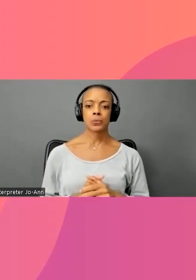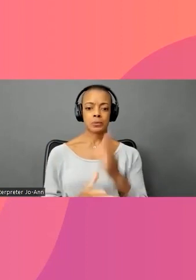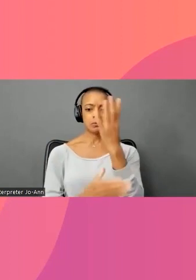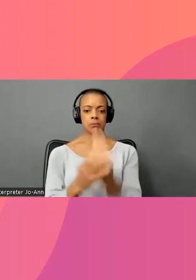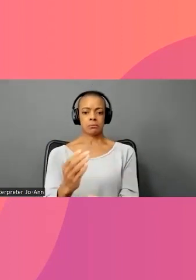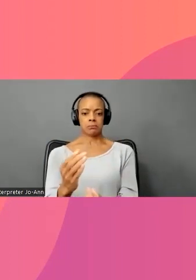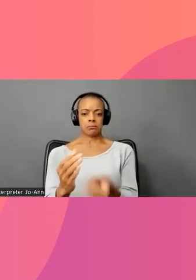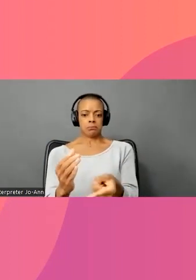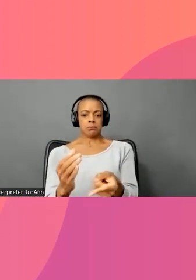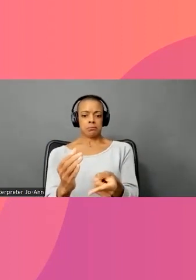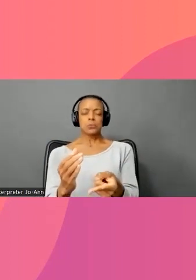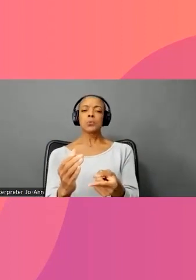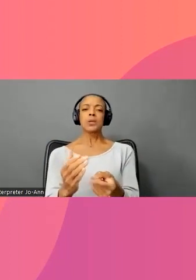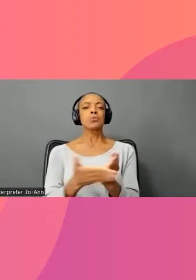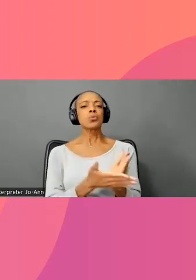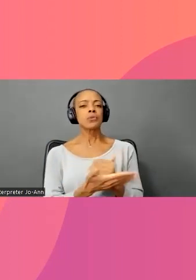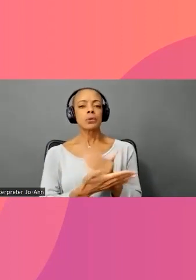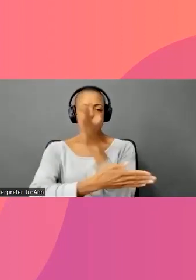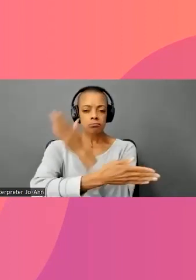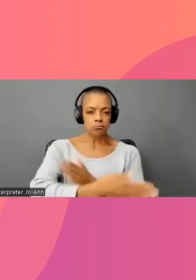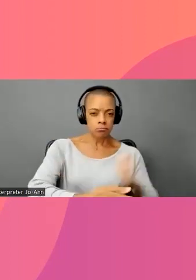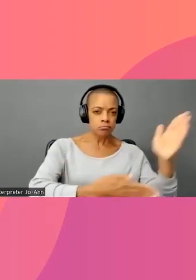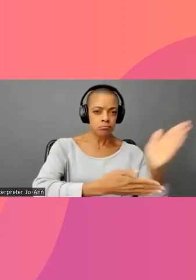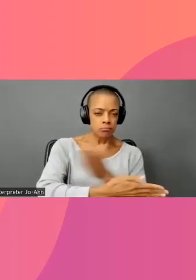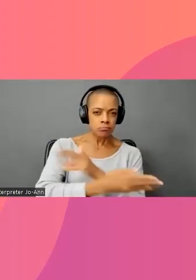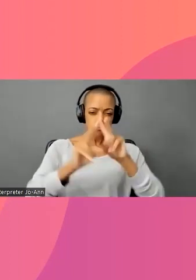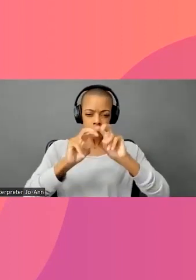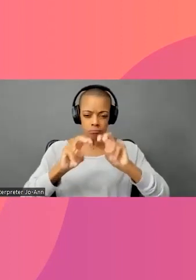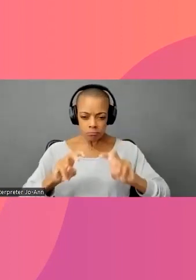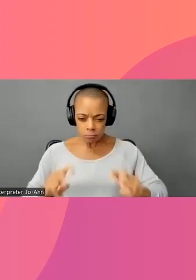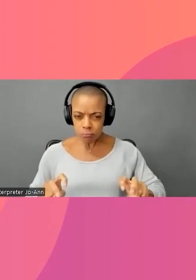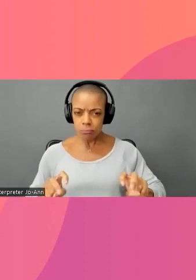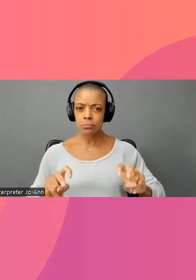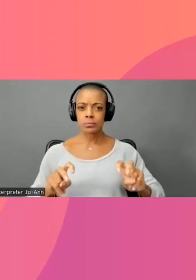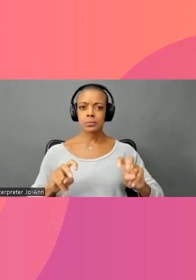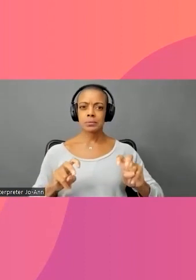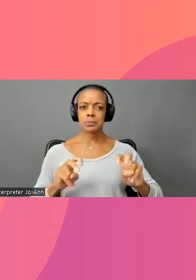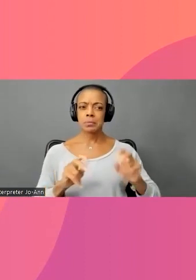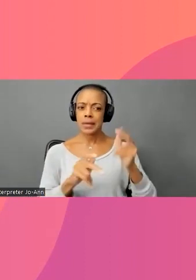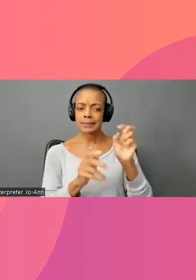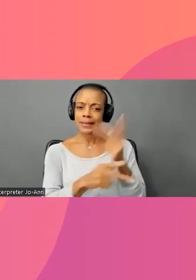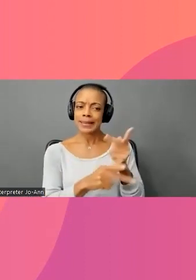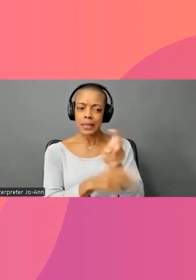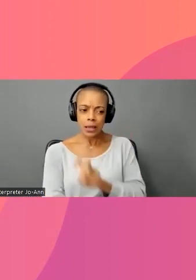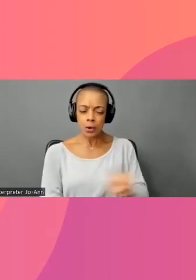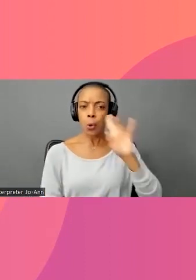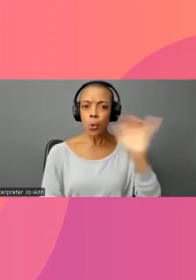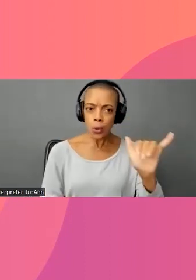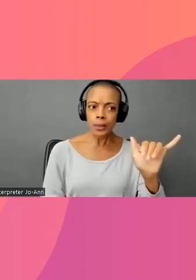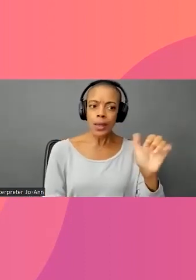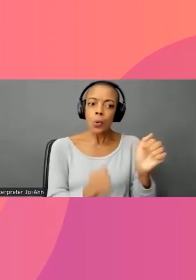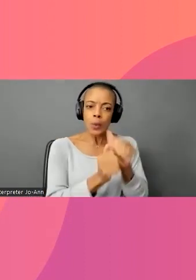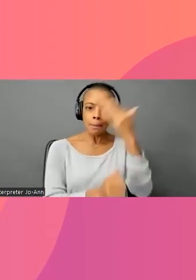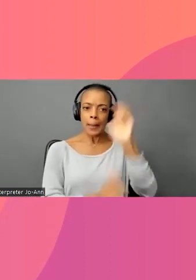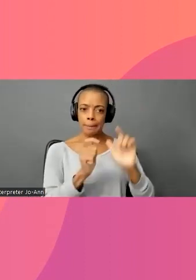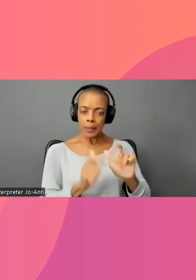Alors, pour combler cette lacune, nous avons mené une revue exploratoire pour comprendre l'étendue